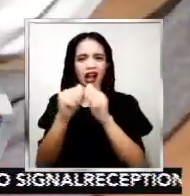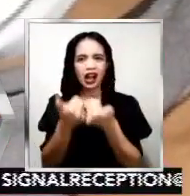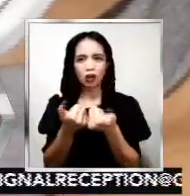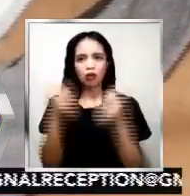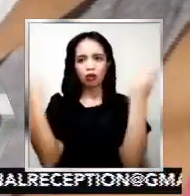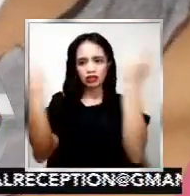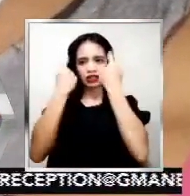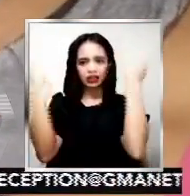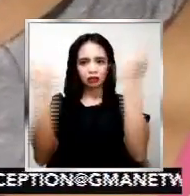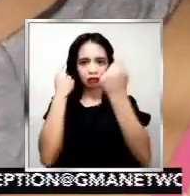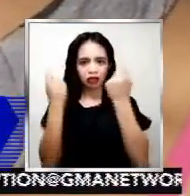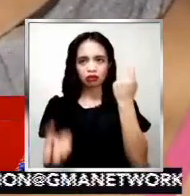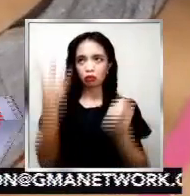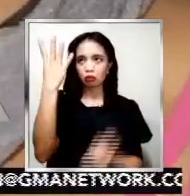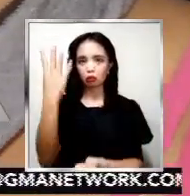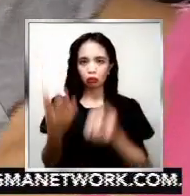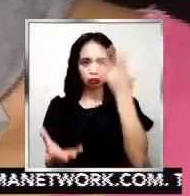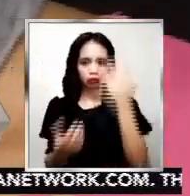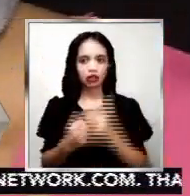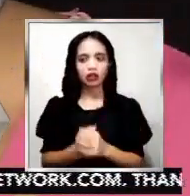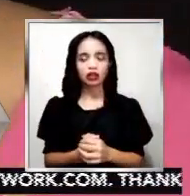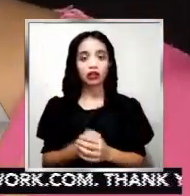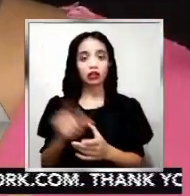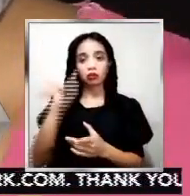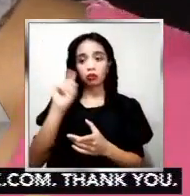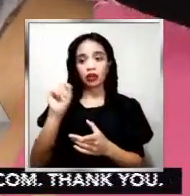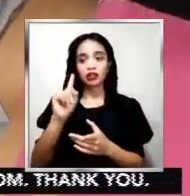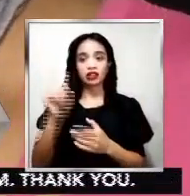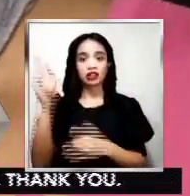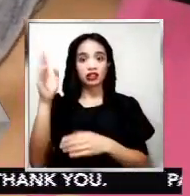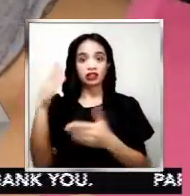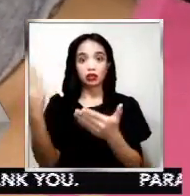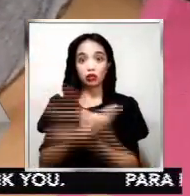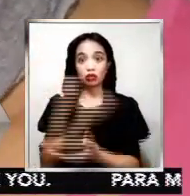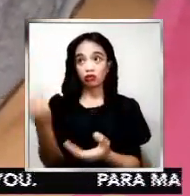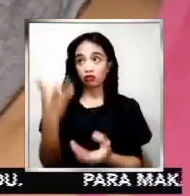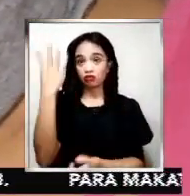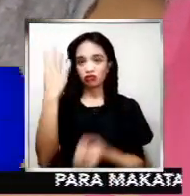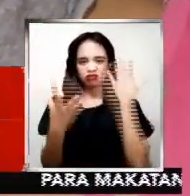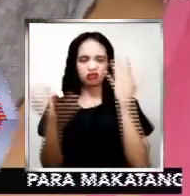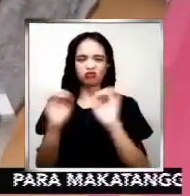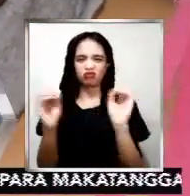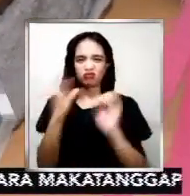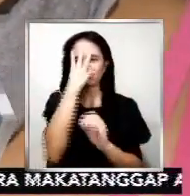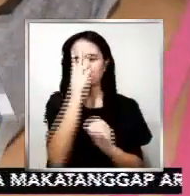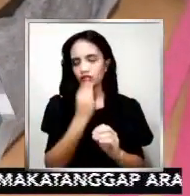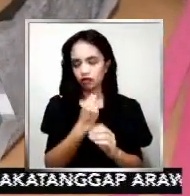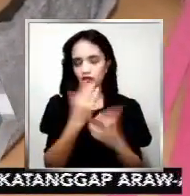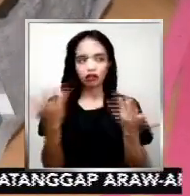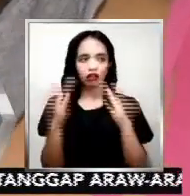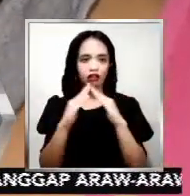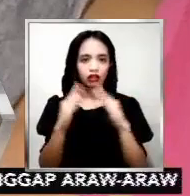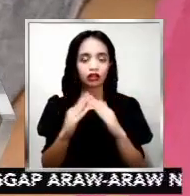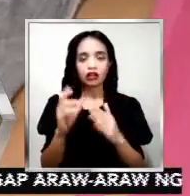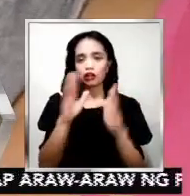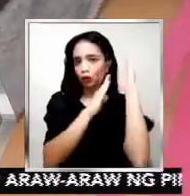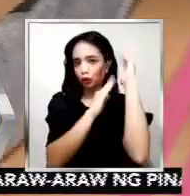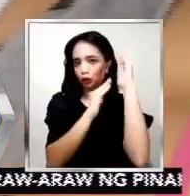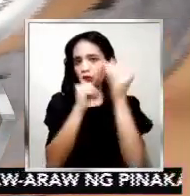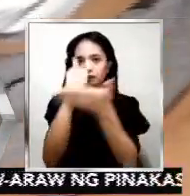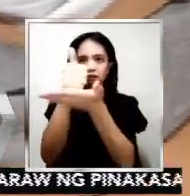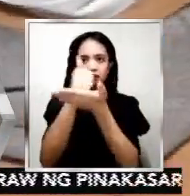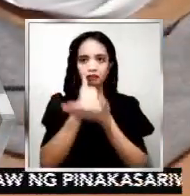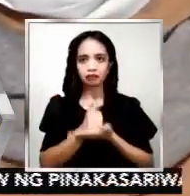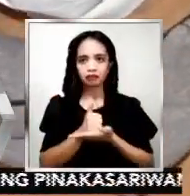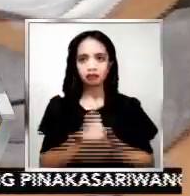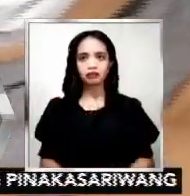yung problema nga ng bagong taon, wala kami matulugan, wala ang pan. Sana kung matulungan kami na